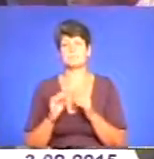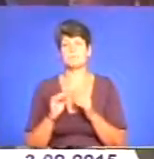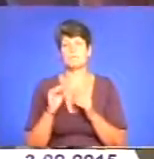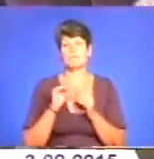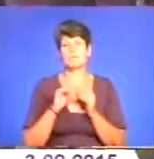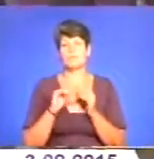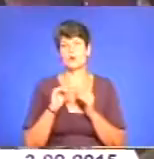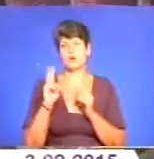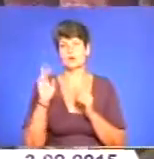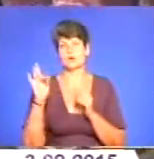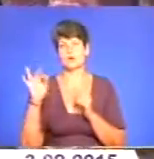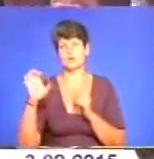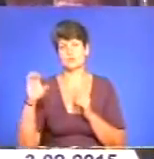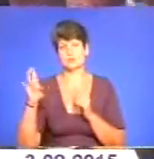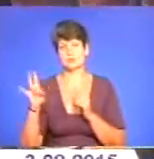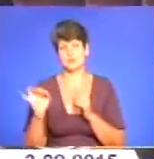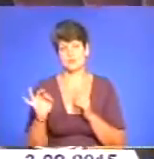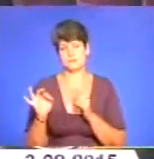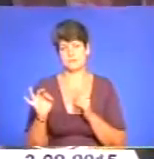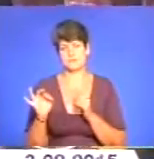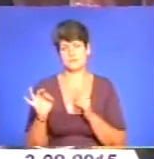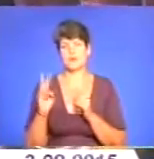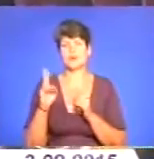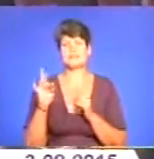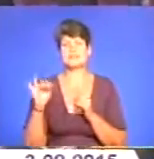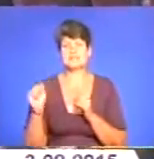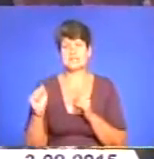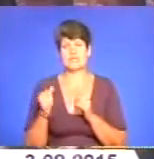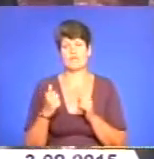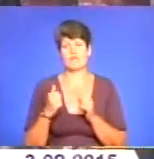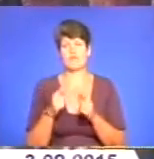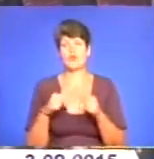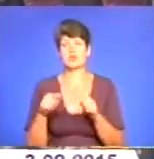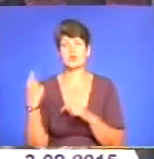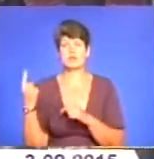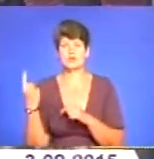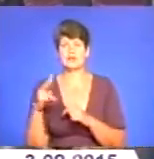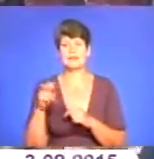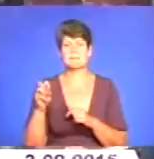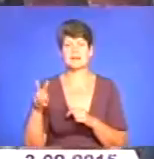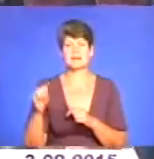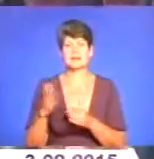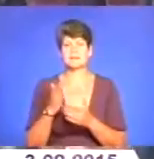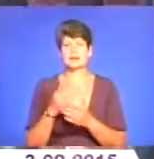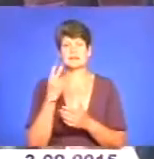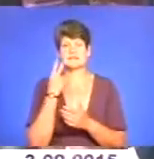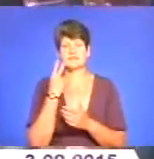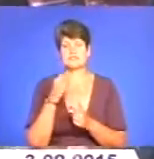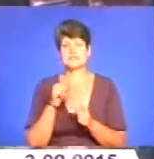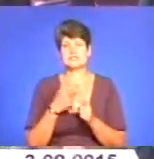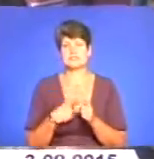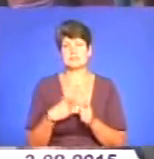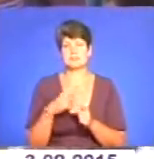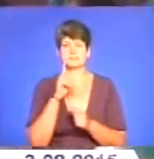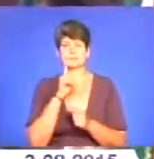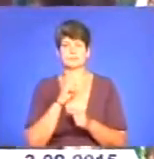для полян Кросно, кроснівське воєводство. І лемкиня має завжди себе комфортно чути в тому одязі.